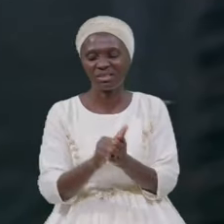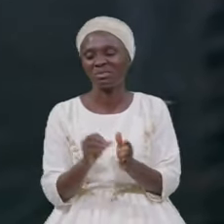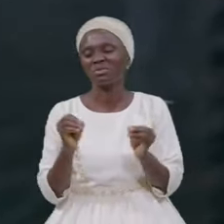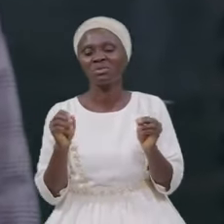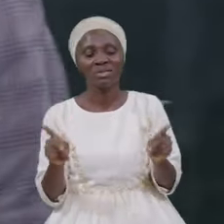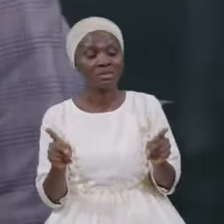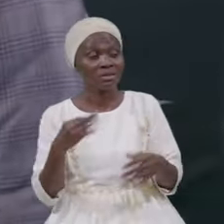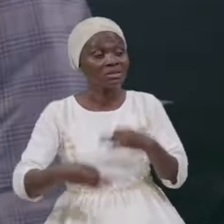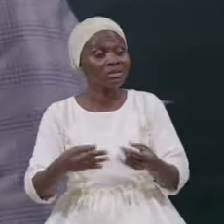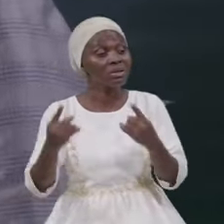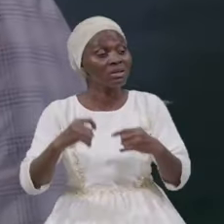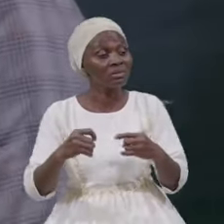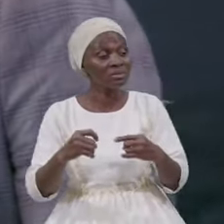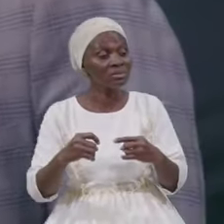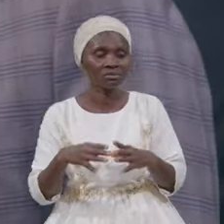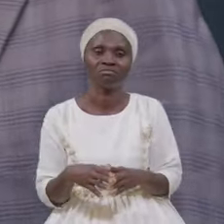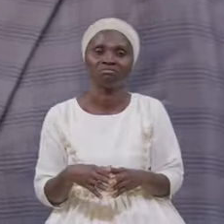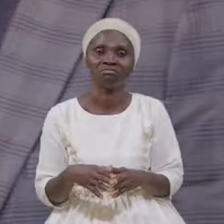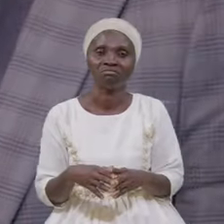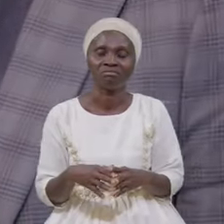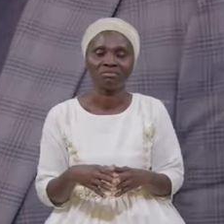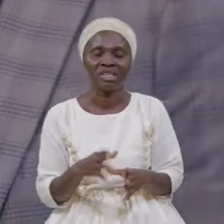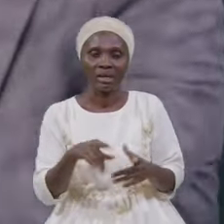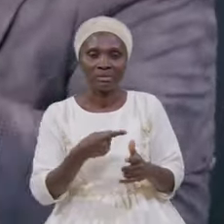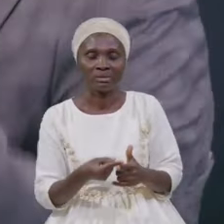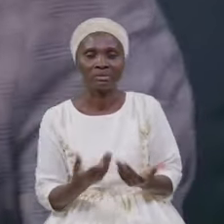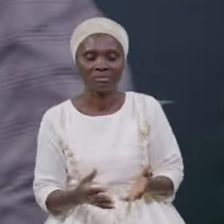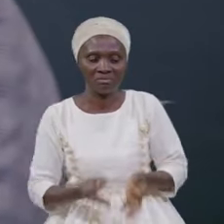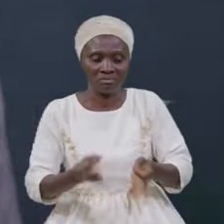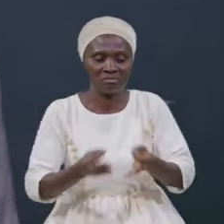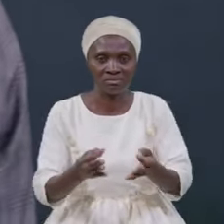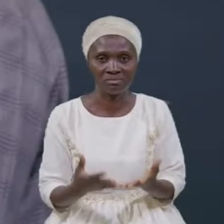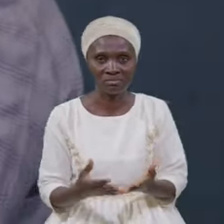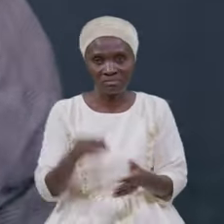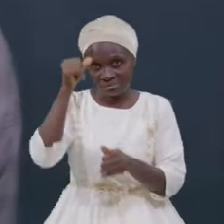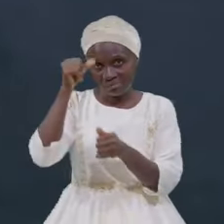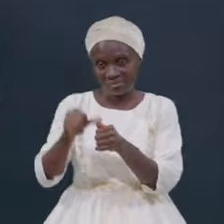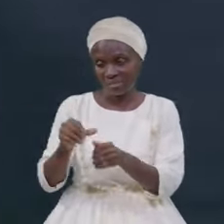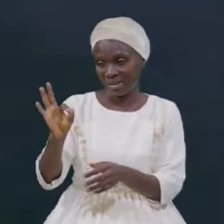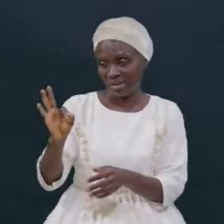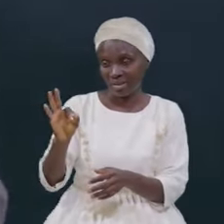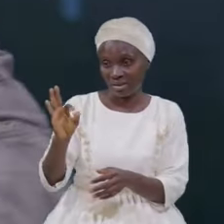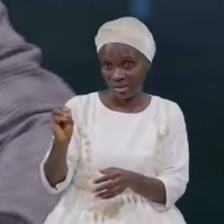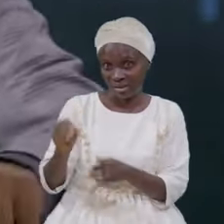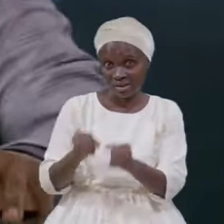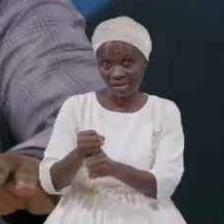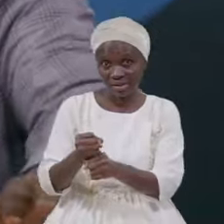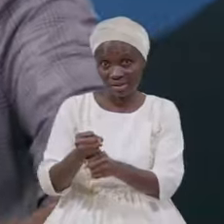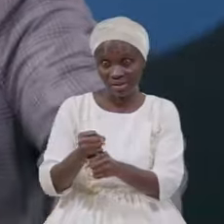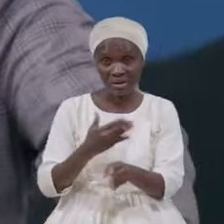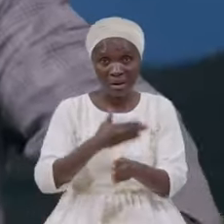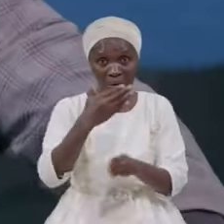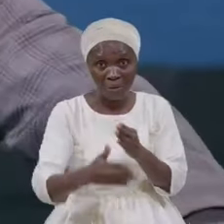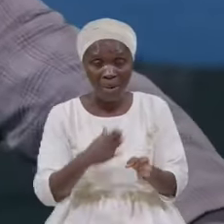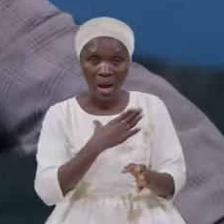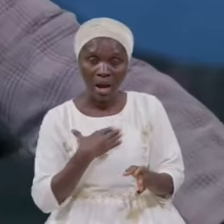90 ans sont passés. Noé est reparti vers ces mêmes personnes. Le jugement vient. Repentez-vous. Ils ont